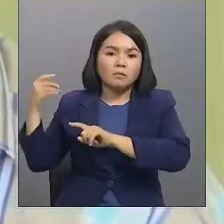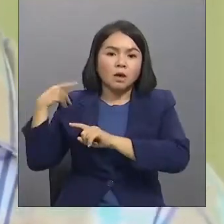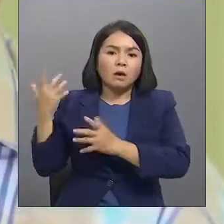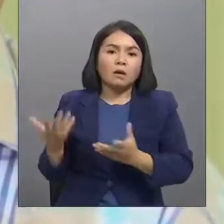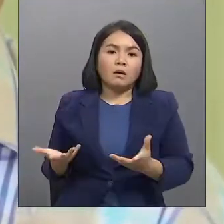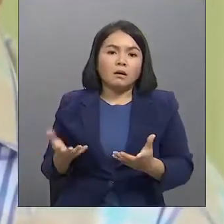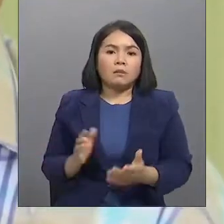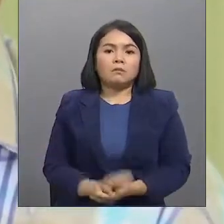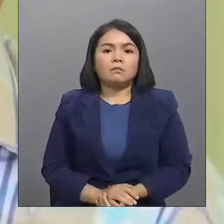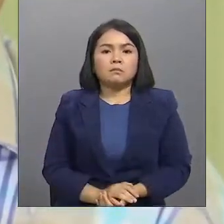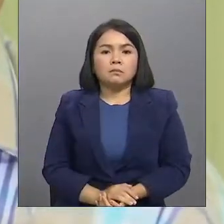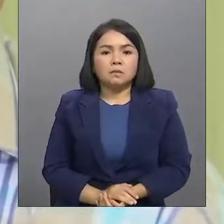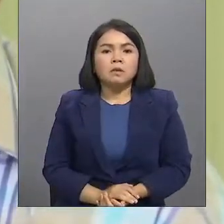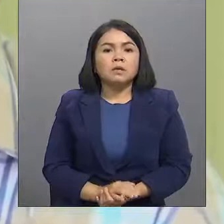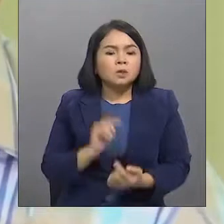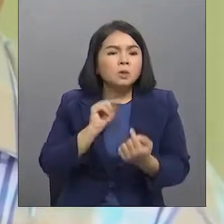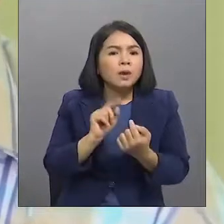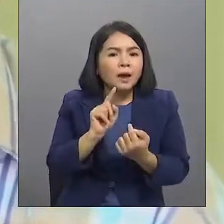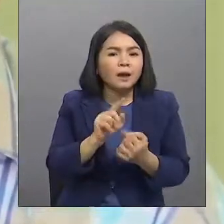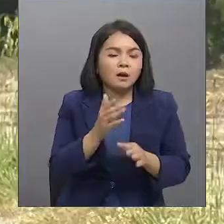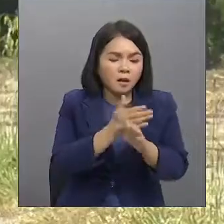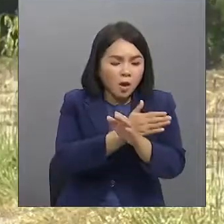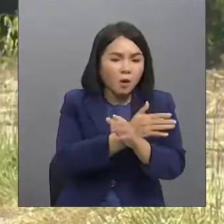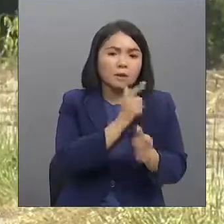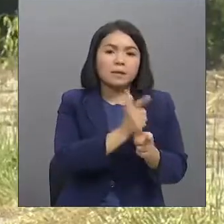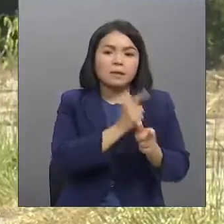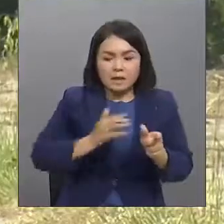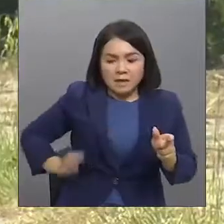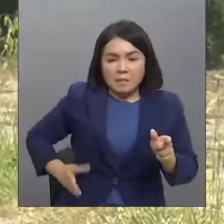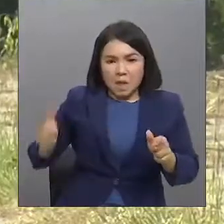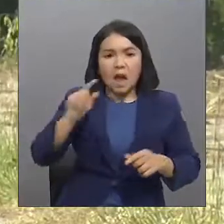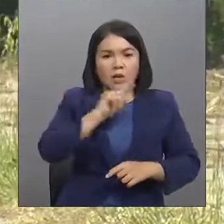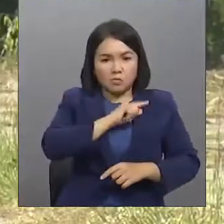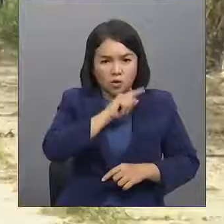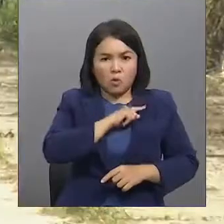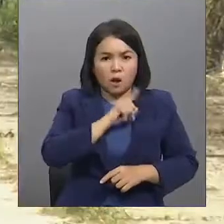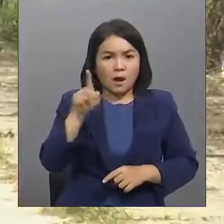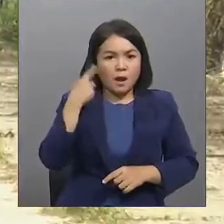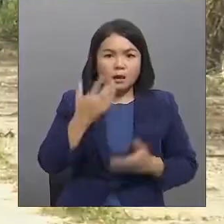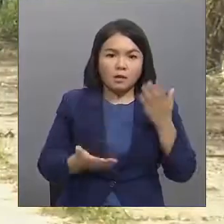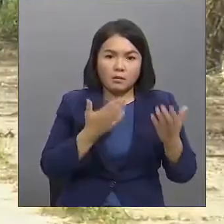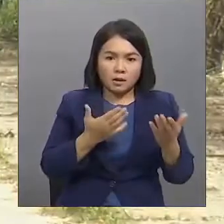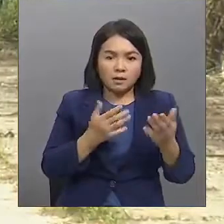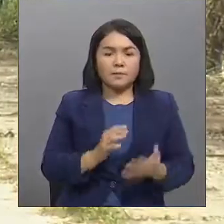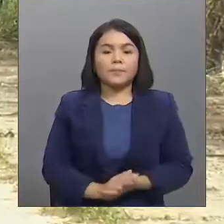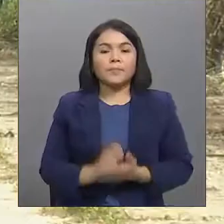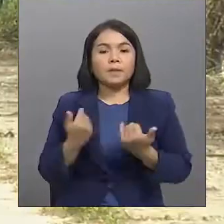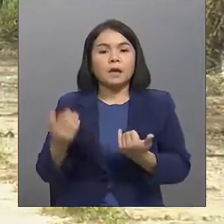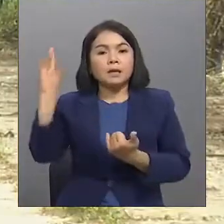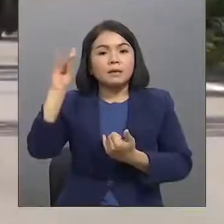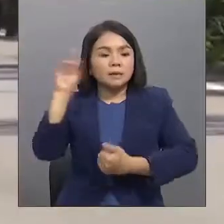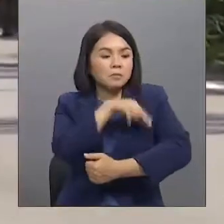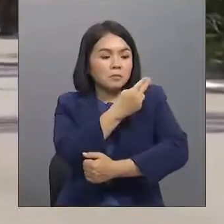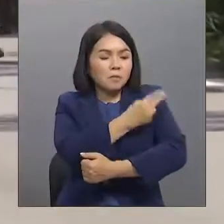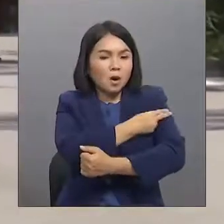ไม่ได้นะครับเพราะฉะนั้นก่อนที่จะเลี้ยงสุนัขก็ขอให้รับผิดชอบ จากการสำรวจข้อมูลของสำนักงานปศุสัตว์จังหวัดเชียงใหม่ทั้ง25อำเ